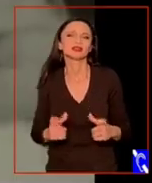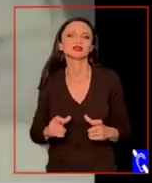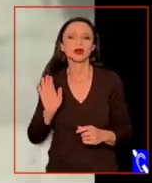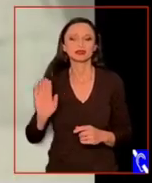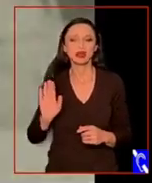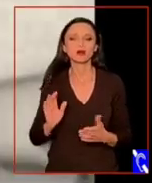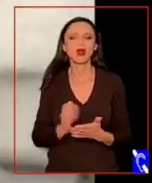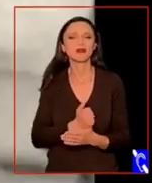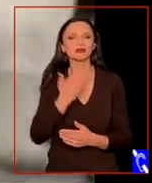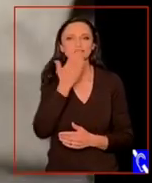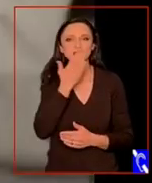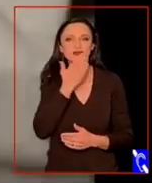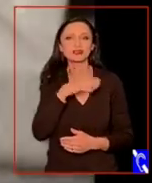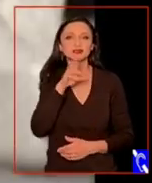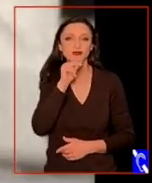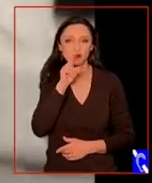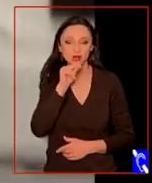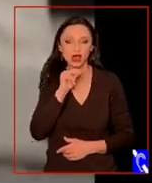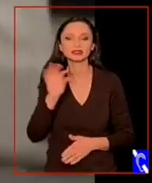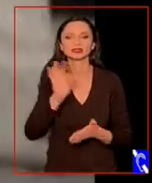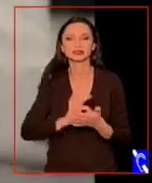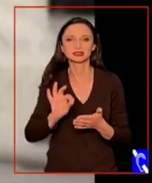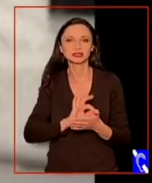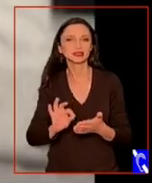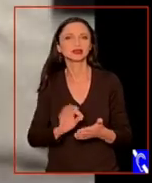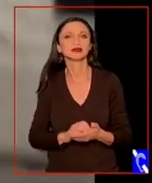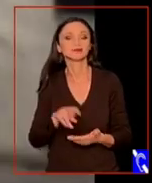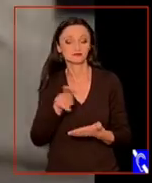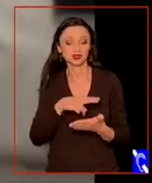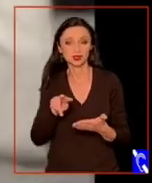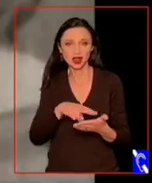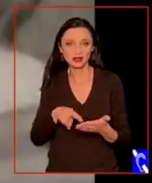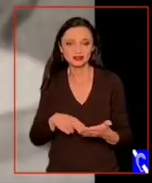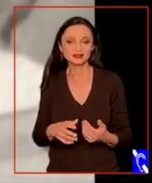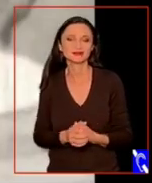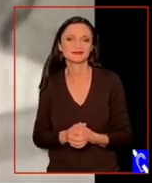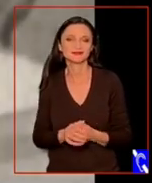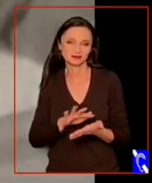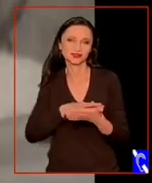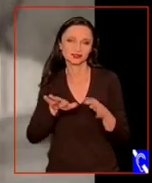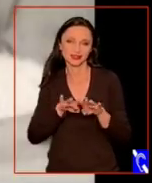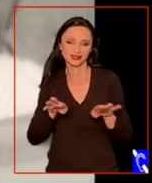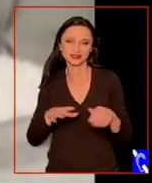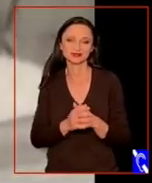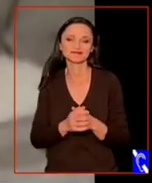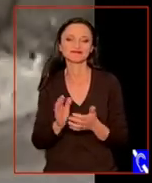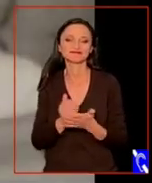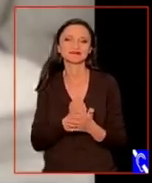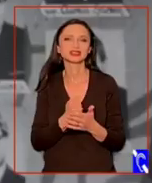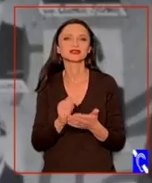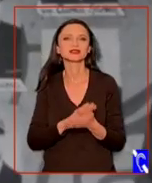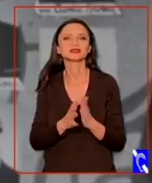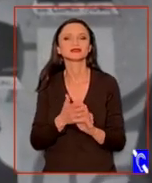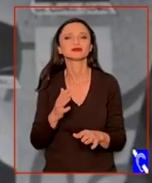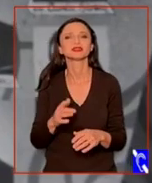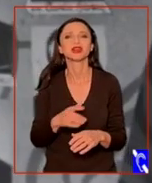a depășit condiția, reușind să învețe să vorbească, să scrie, să citească. A reușit să termine